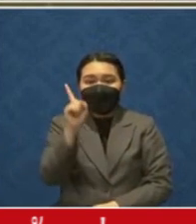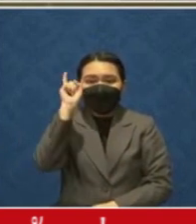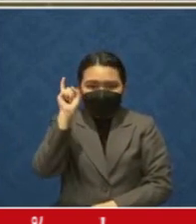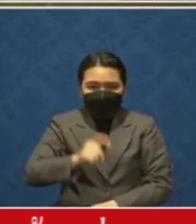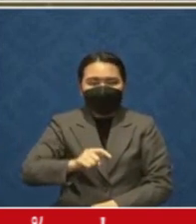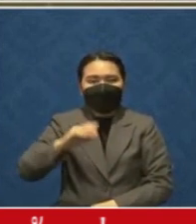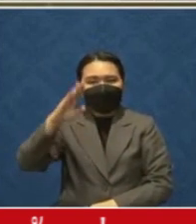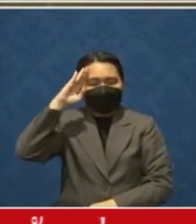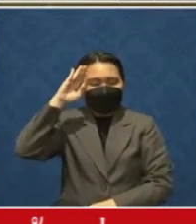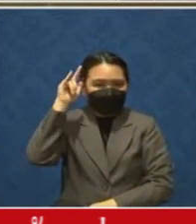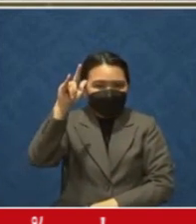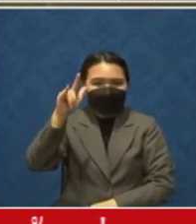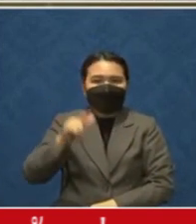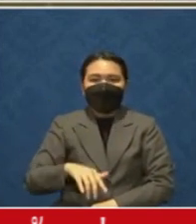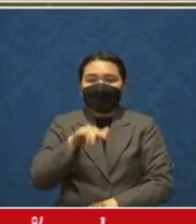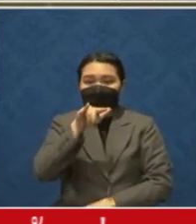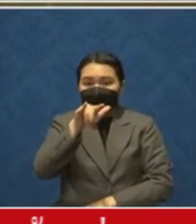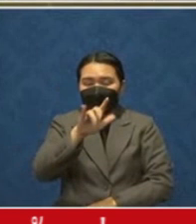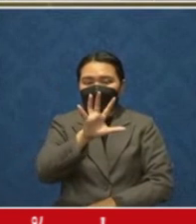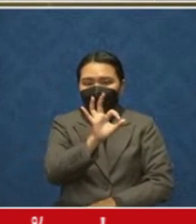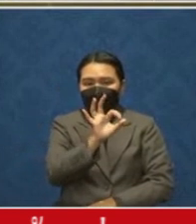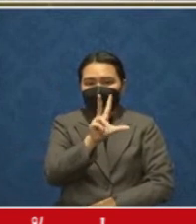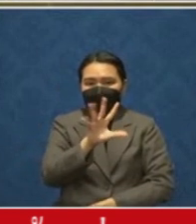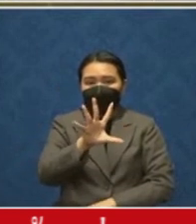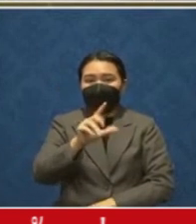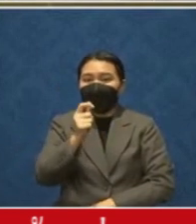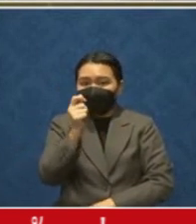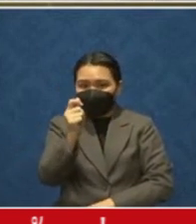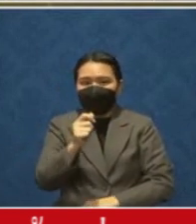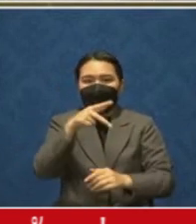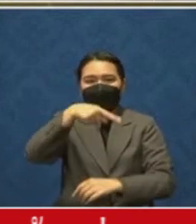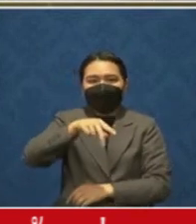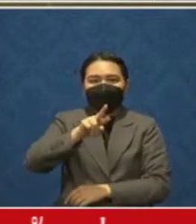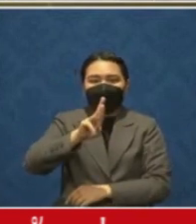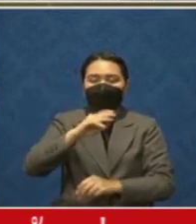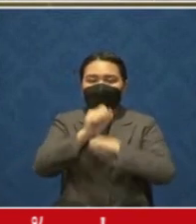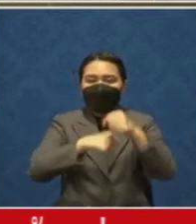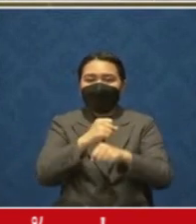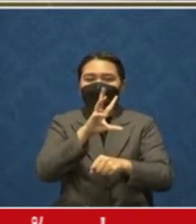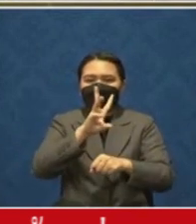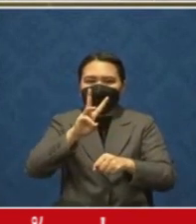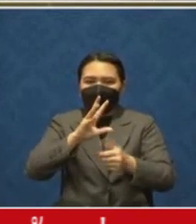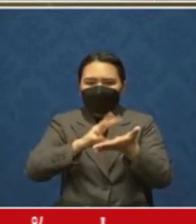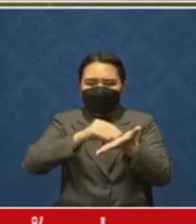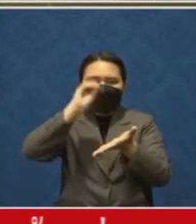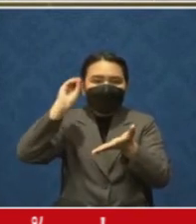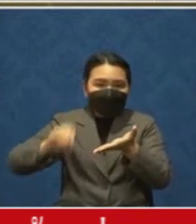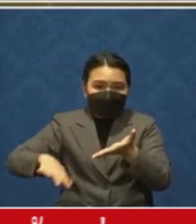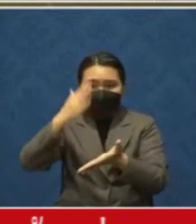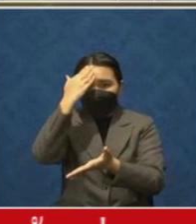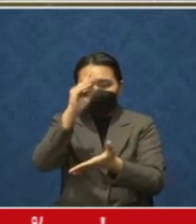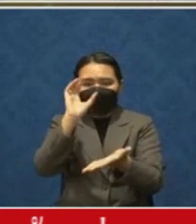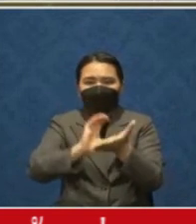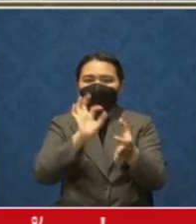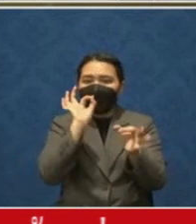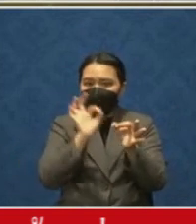อนเรื่องการจัดซื้อ F-35A ออกจากพรบ.งบประมาณปี2566เพื่อจะได้ประหยัดงบประมาณ